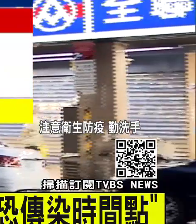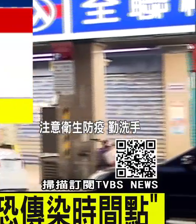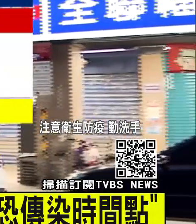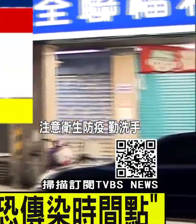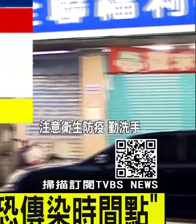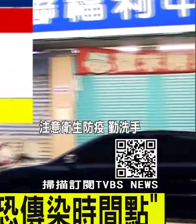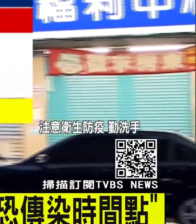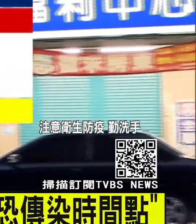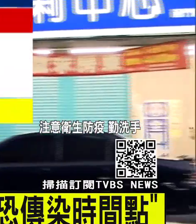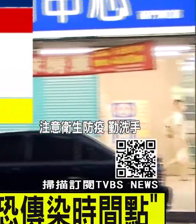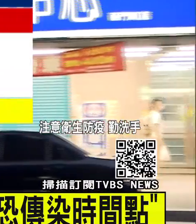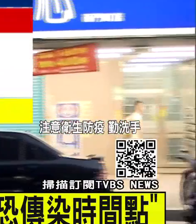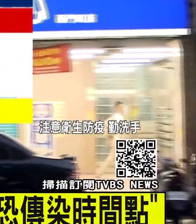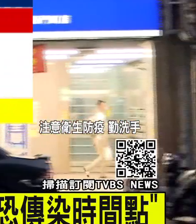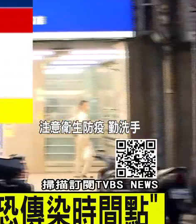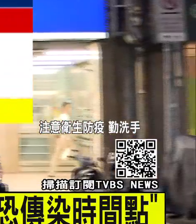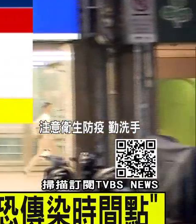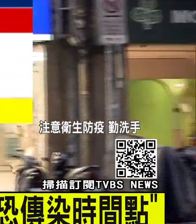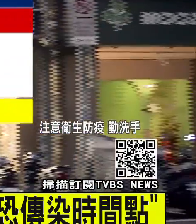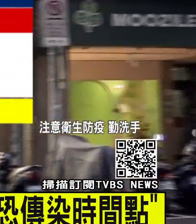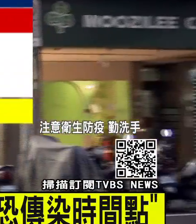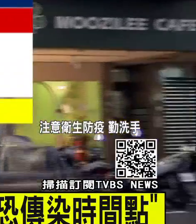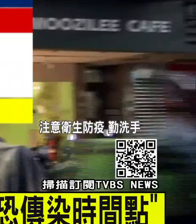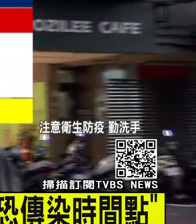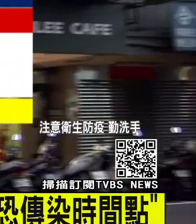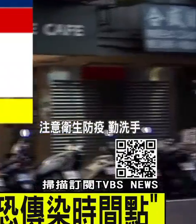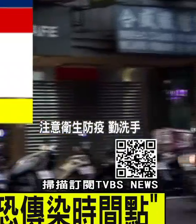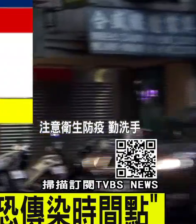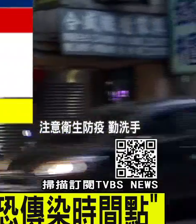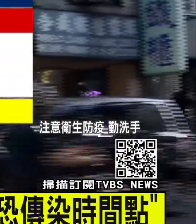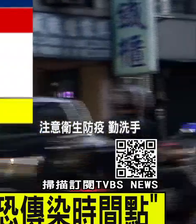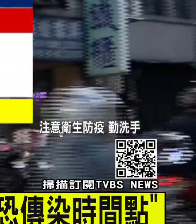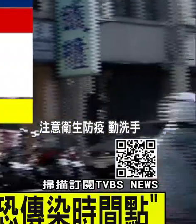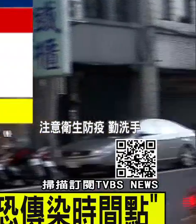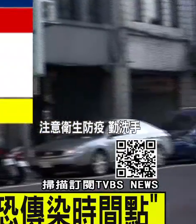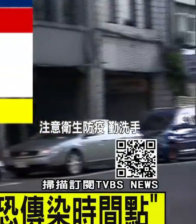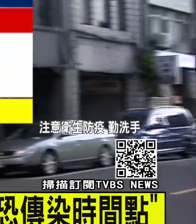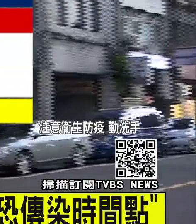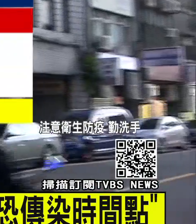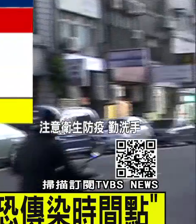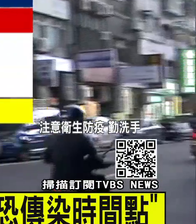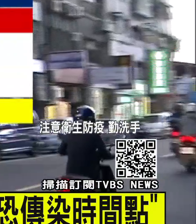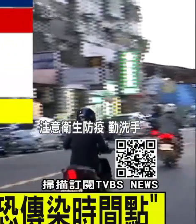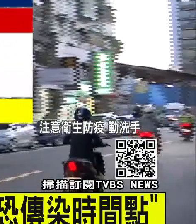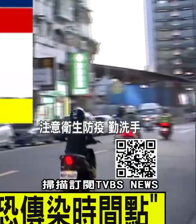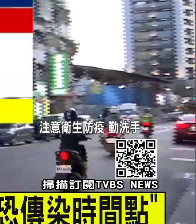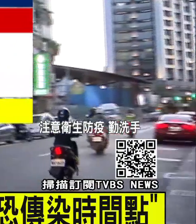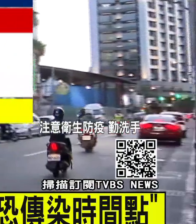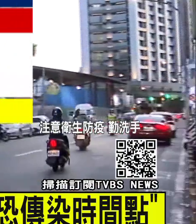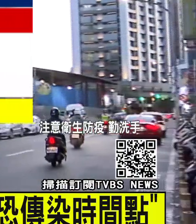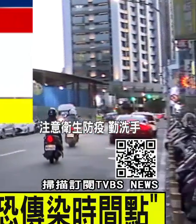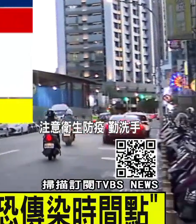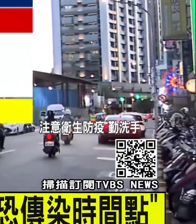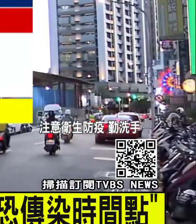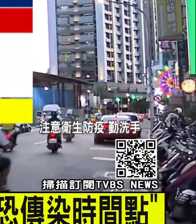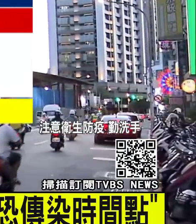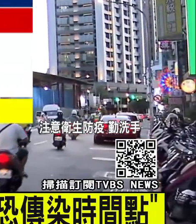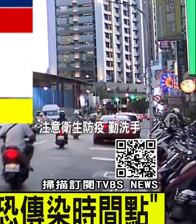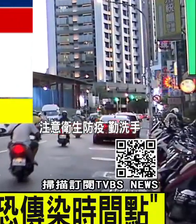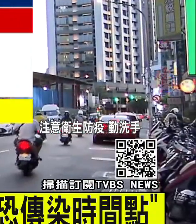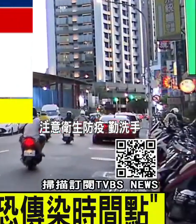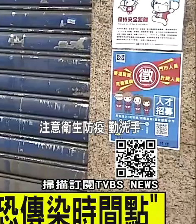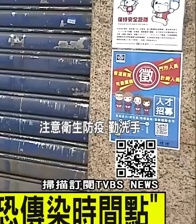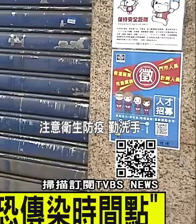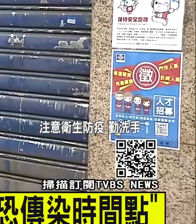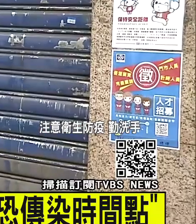后的可传染期间，曾在万华区长沙街2段的全联上班3天，时数各达10个半小时，恐怕接触不